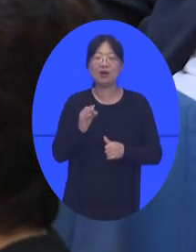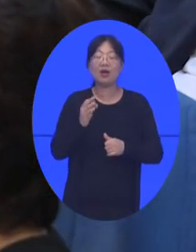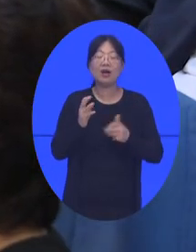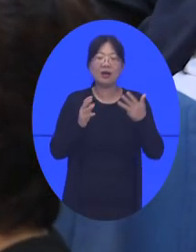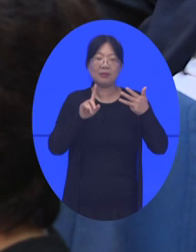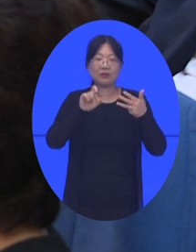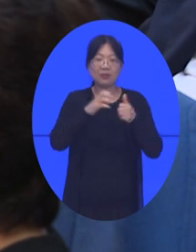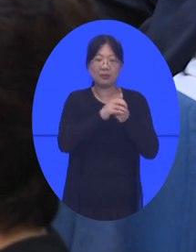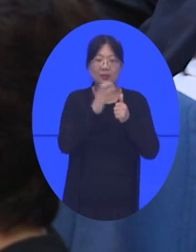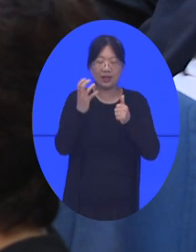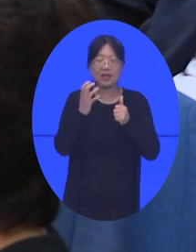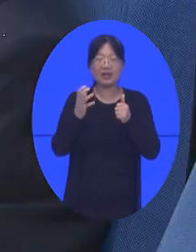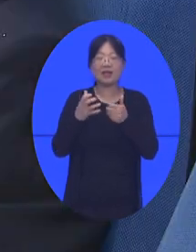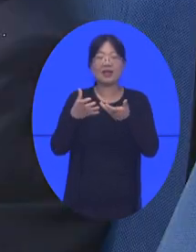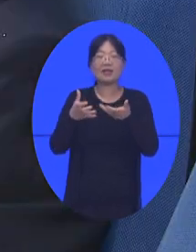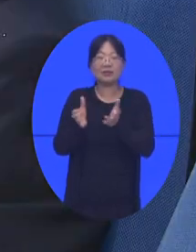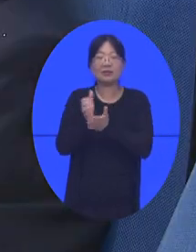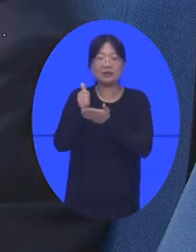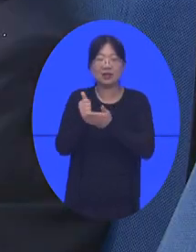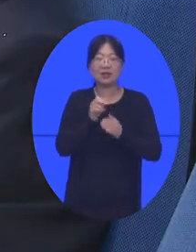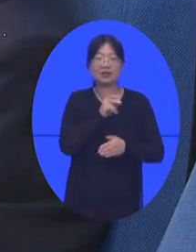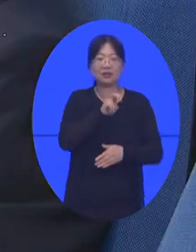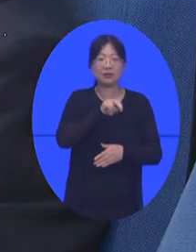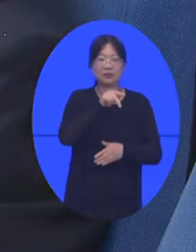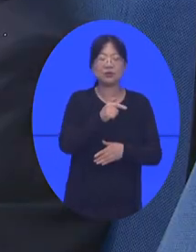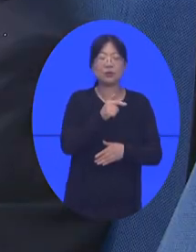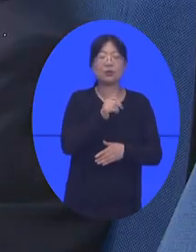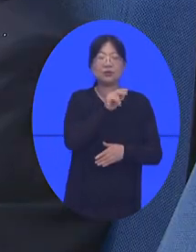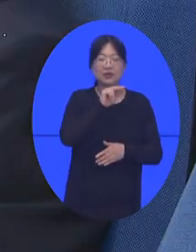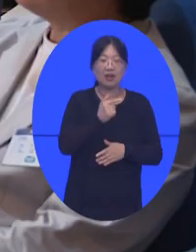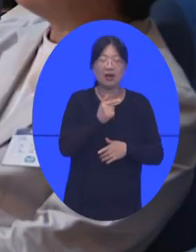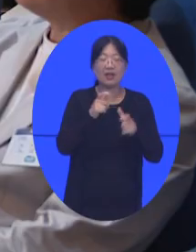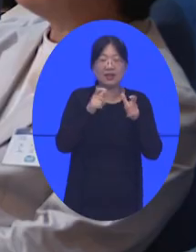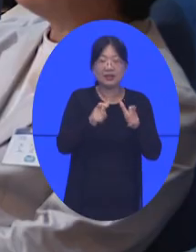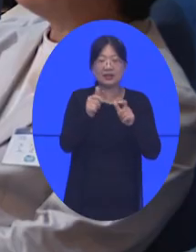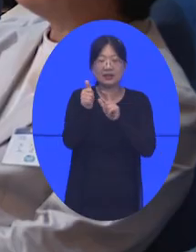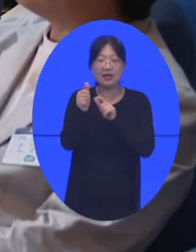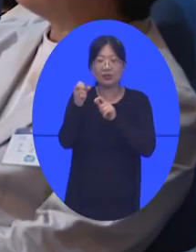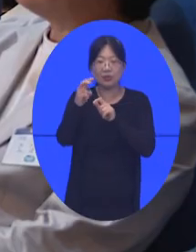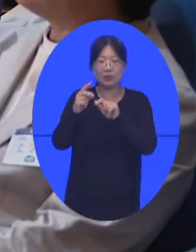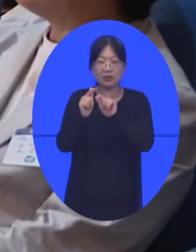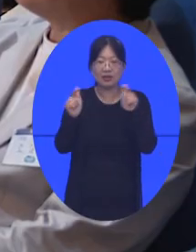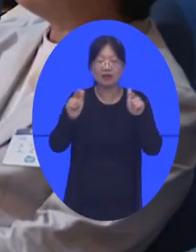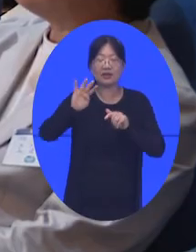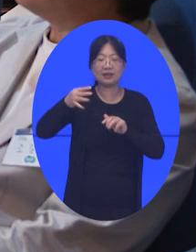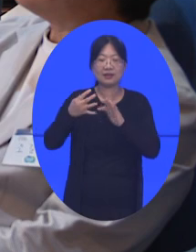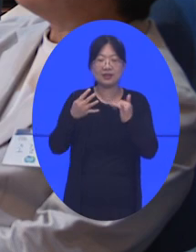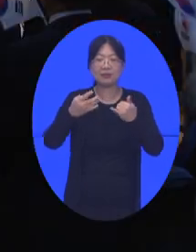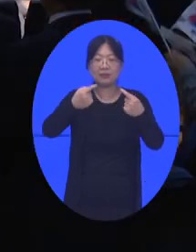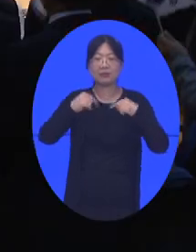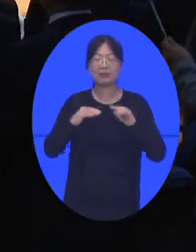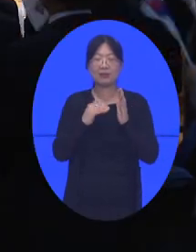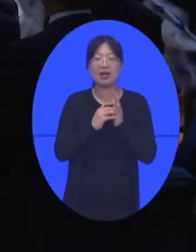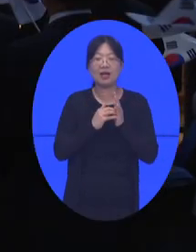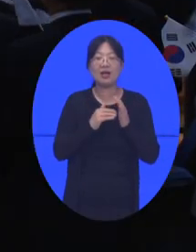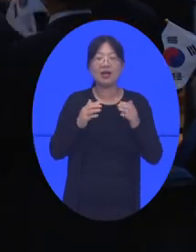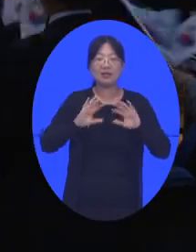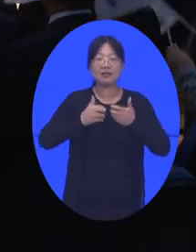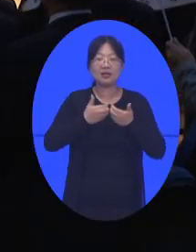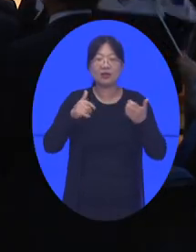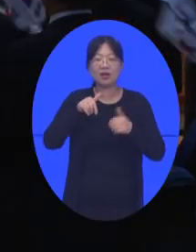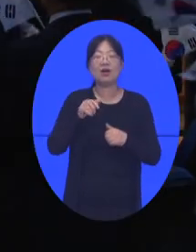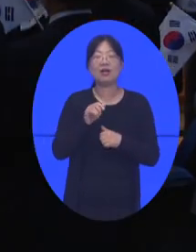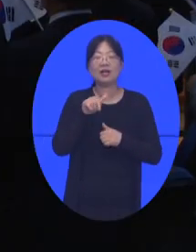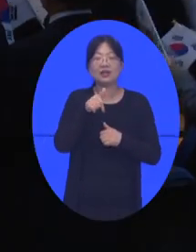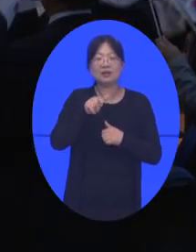광복회 경기도지부장을 비롯한 시군 지회장, 염종현 경기도의회 의장 등 400여 명이 참석했습니다. 특히 고